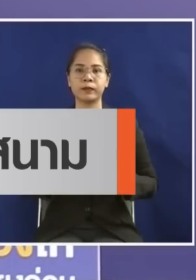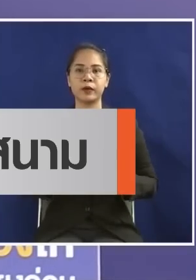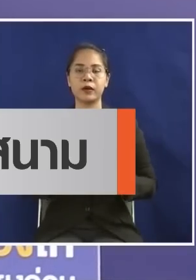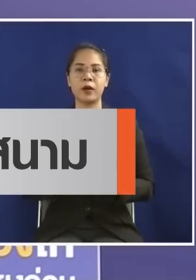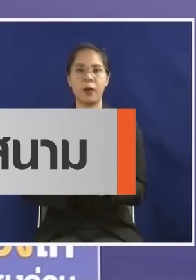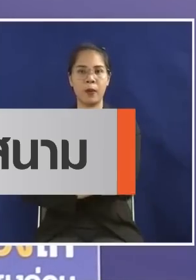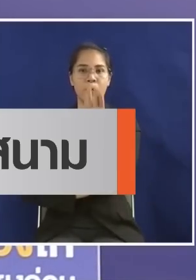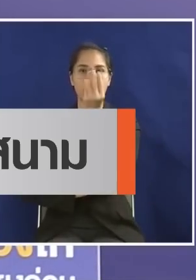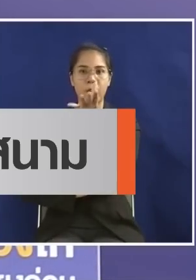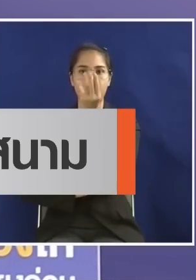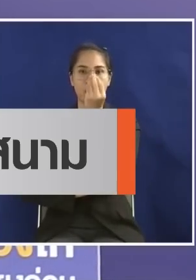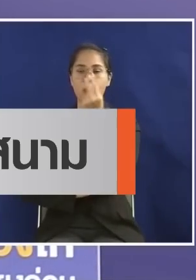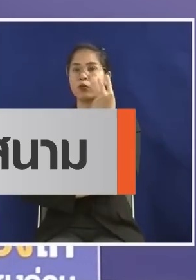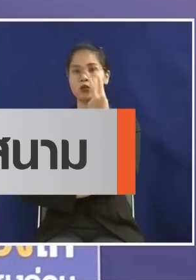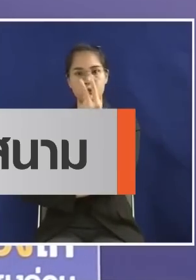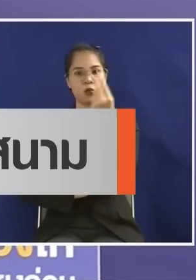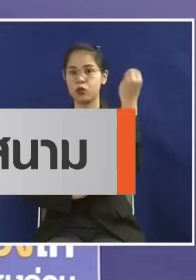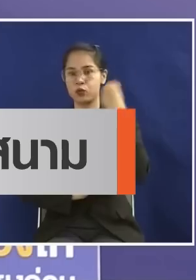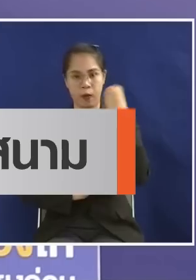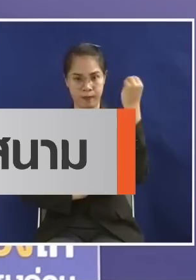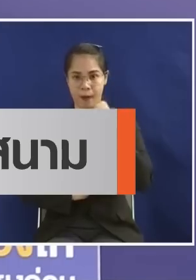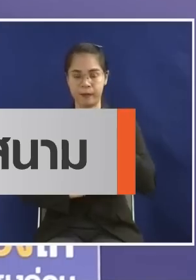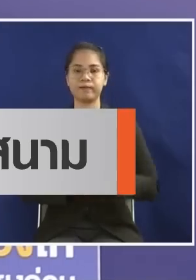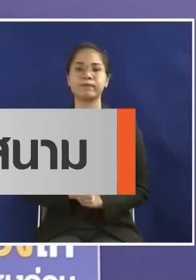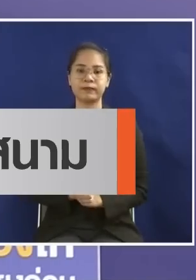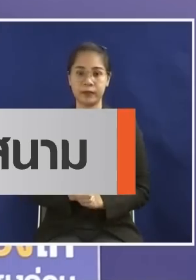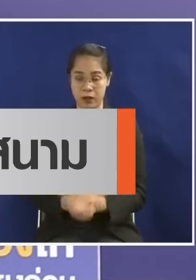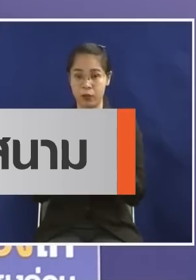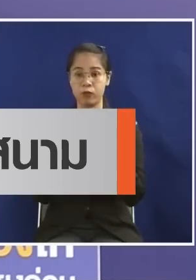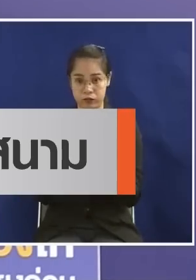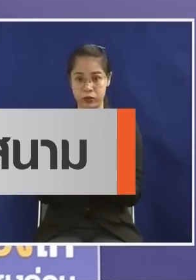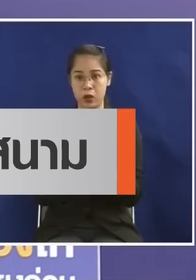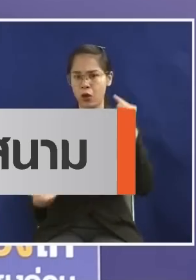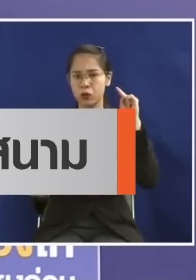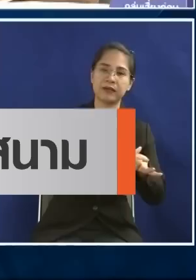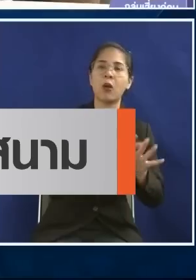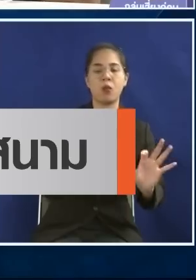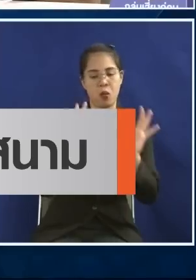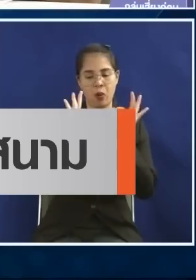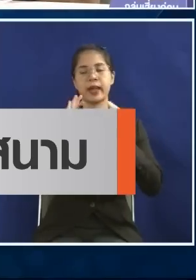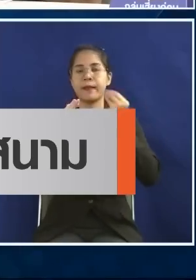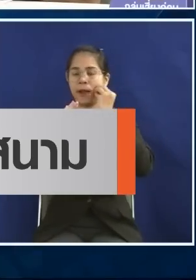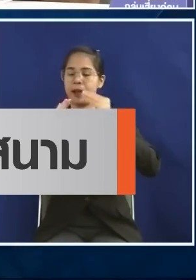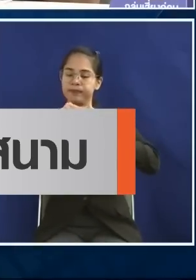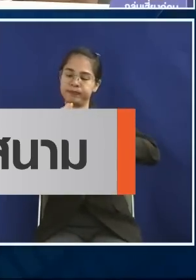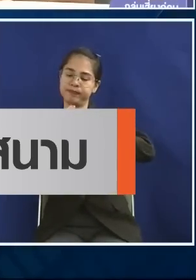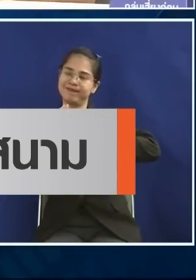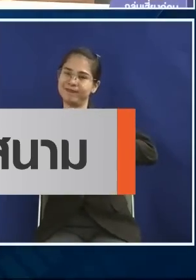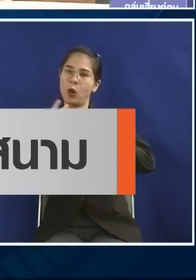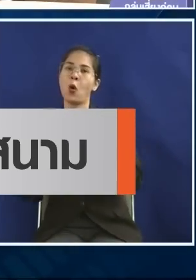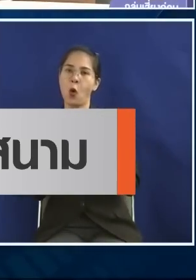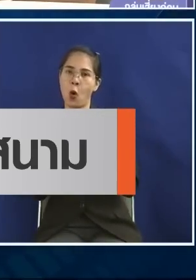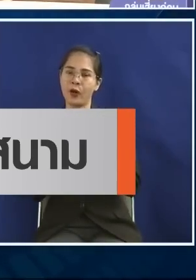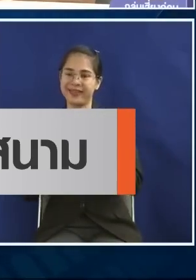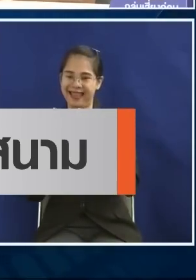ไปเช่นความต้องการห้องพิเศษซึ่งไม่สามารถจัดหาได้อยู่แล้วพูดภาษาชาวบ้านคือพลวัตฮะคือเว